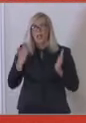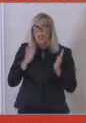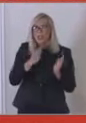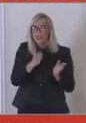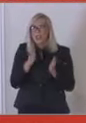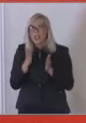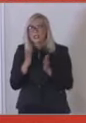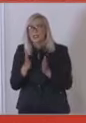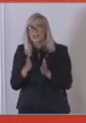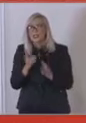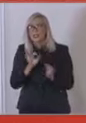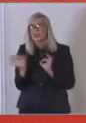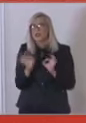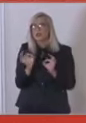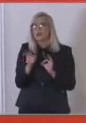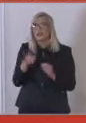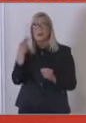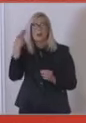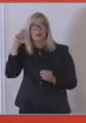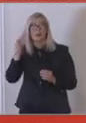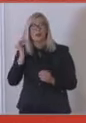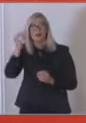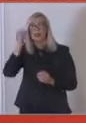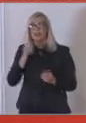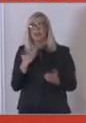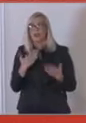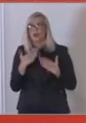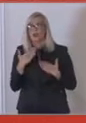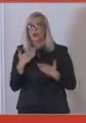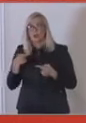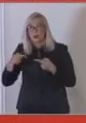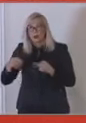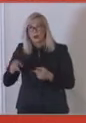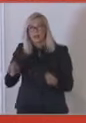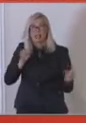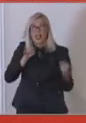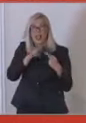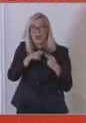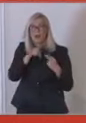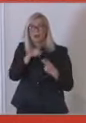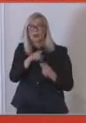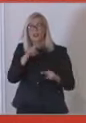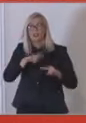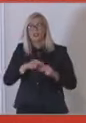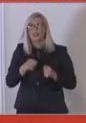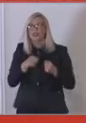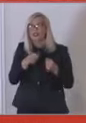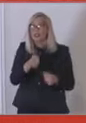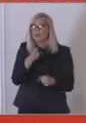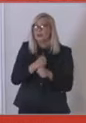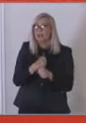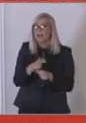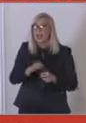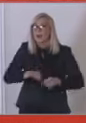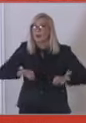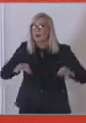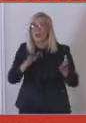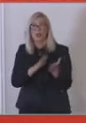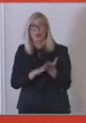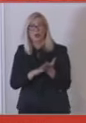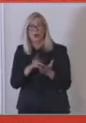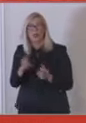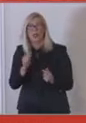problem. Ndërsa përsa i përket përgatitjes konferences ndërqeveritare për kondër kësaj zgjidhje të autostradës dhame dhe